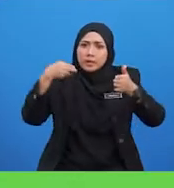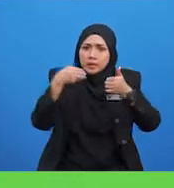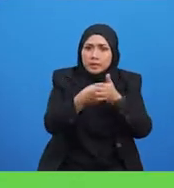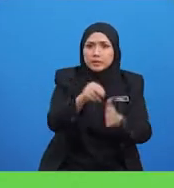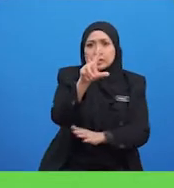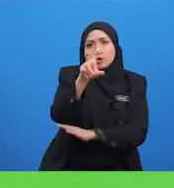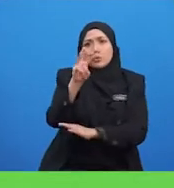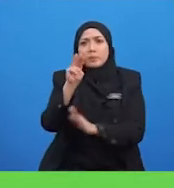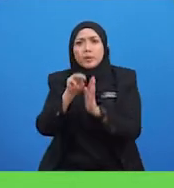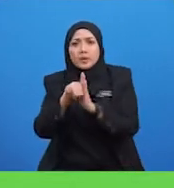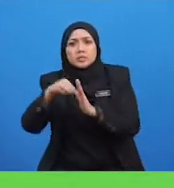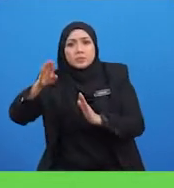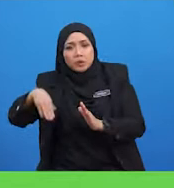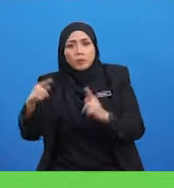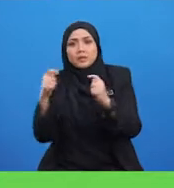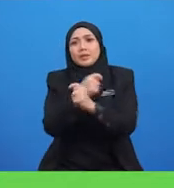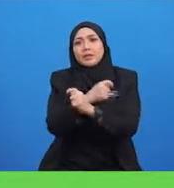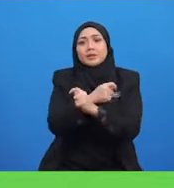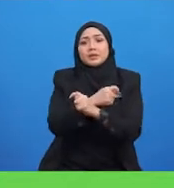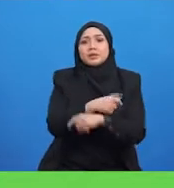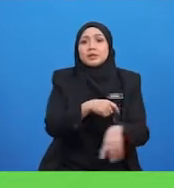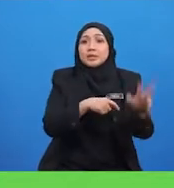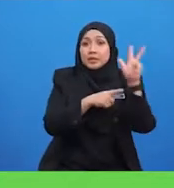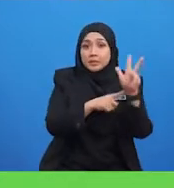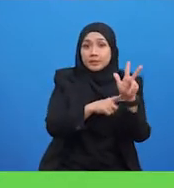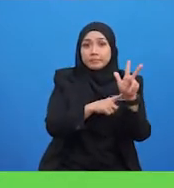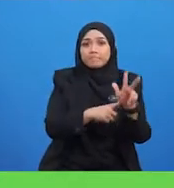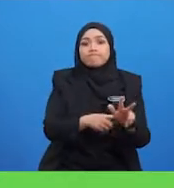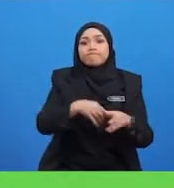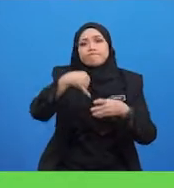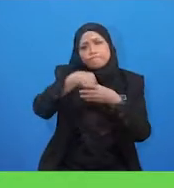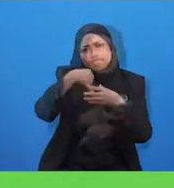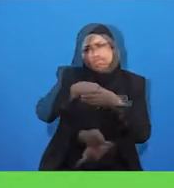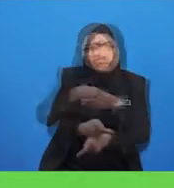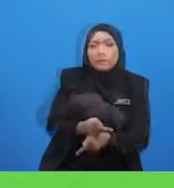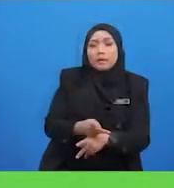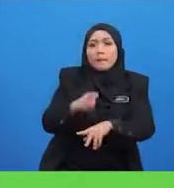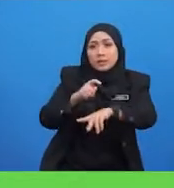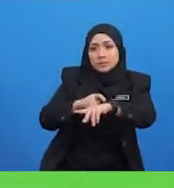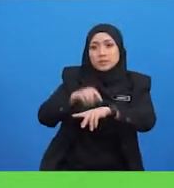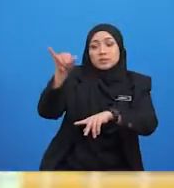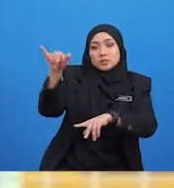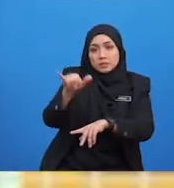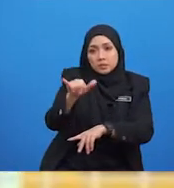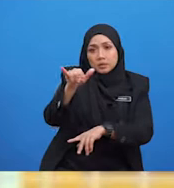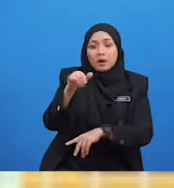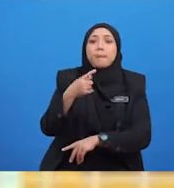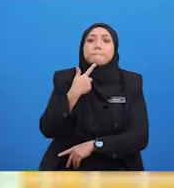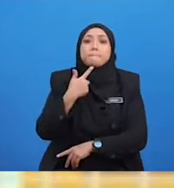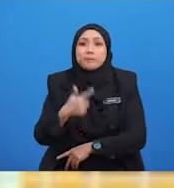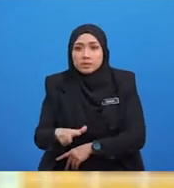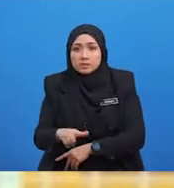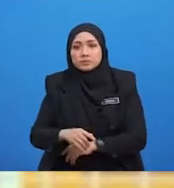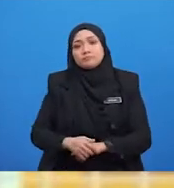Jika pertandingan memakan masa yang lama, karbohidrat perlu ditambah. Gabungan